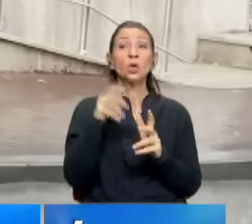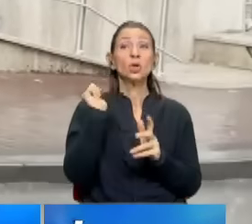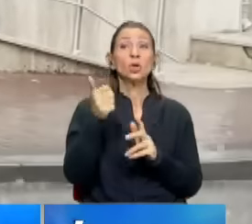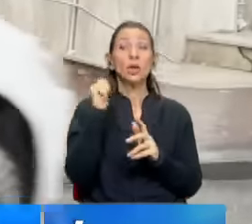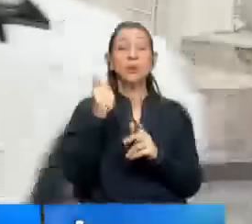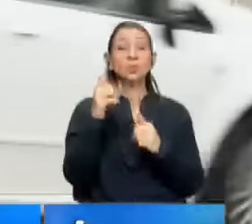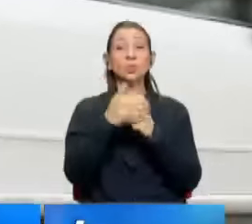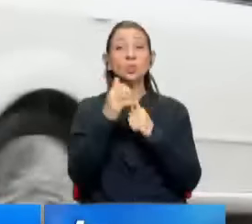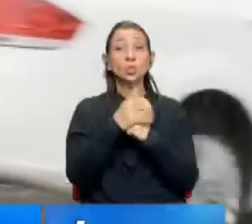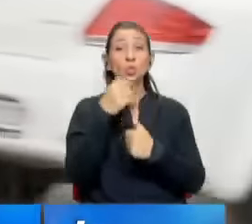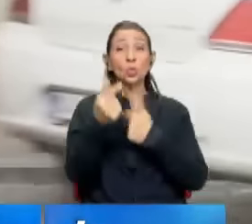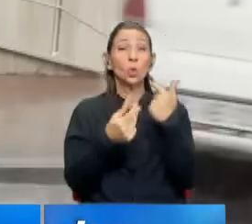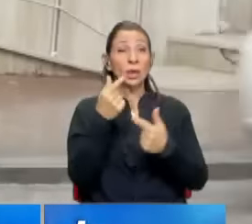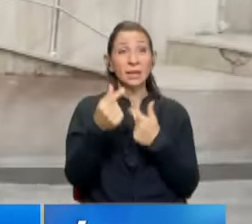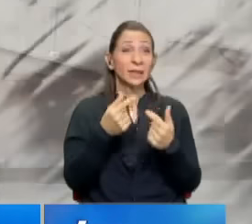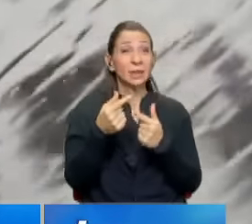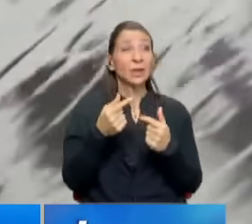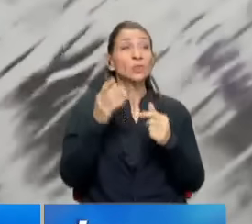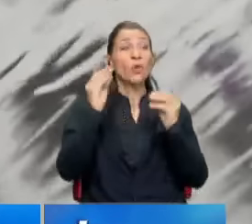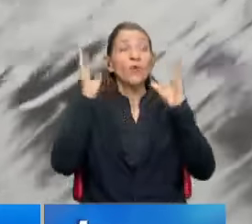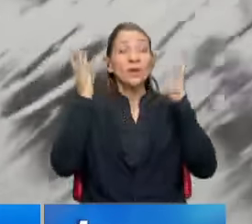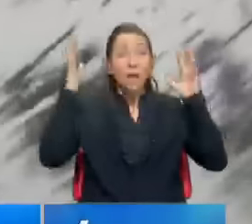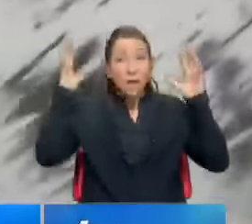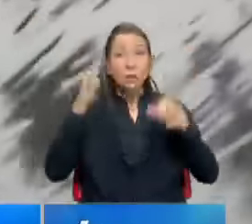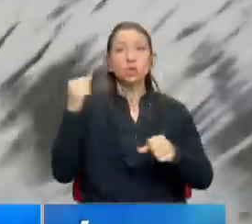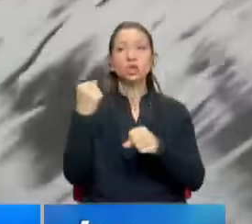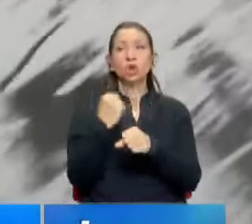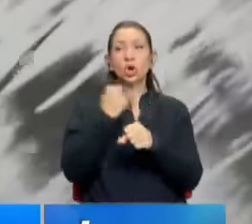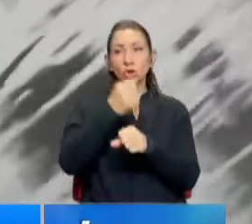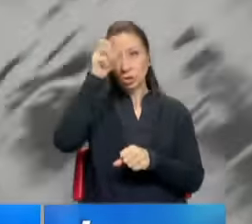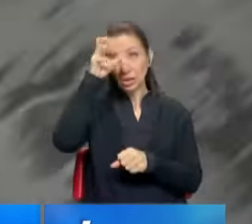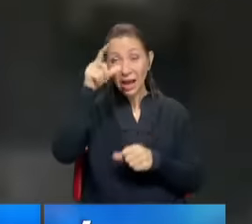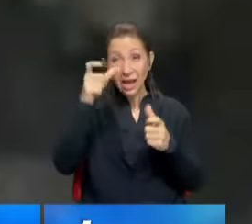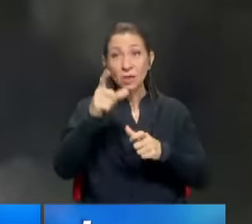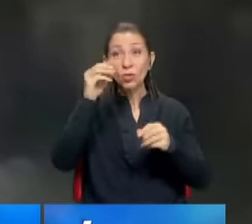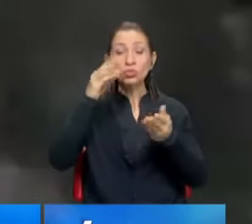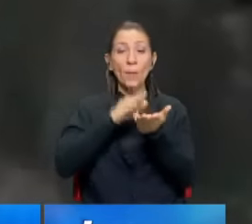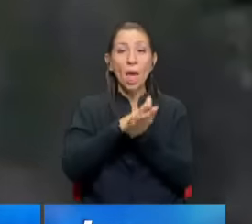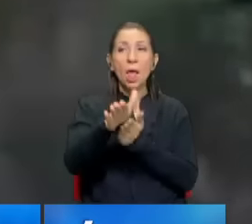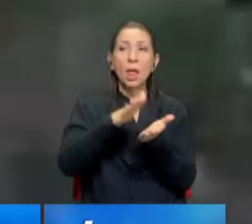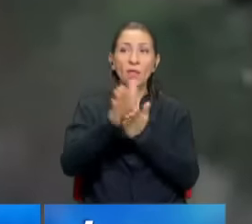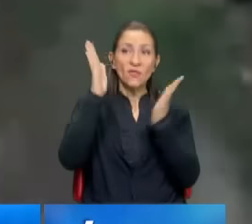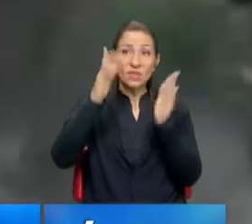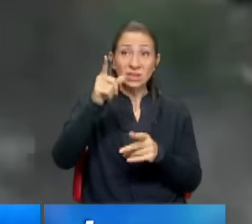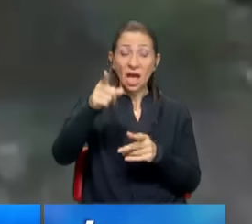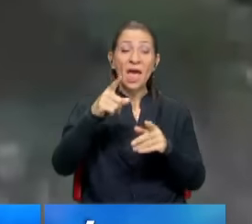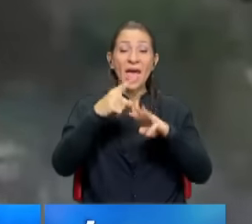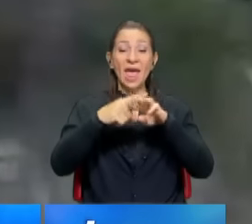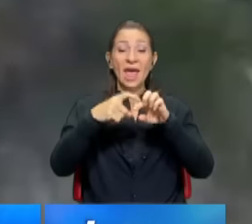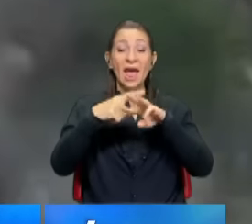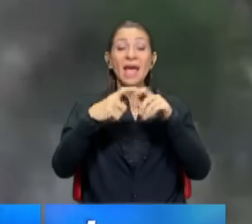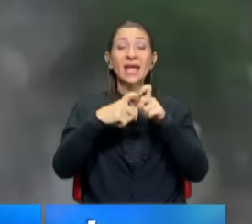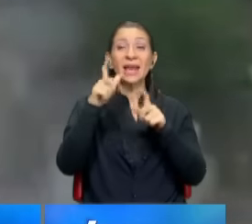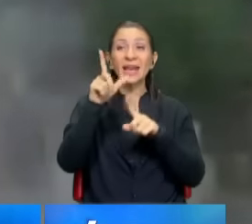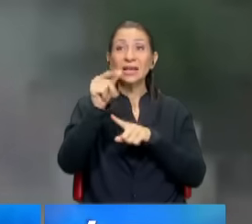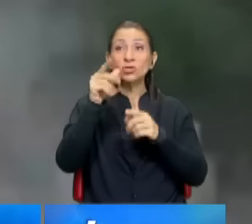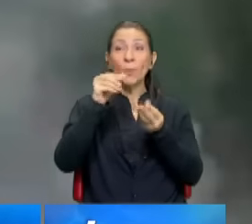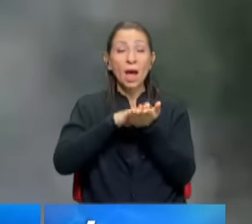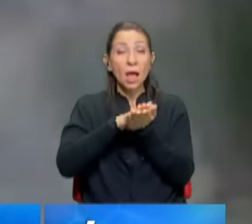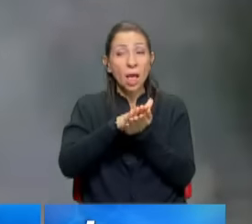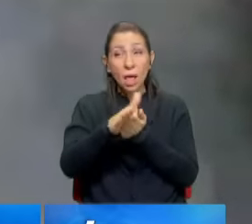Günlerdir turuncu kodlu uyarıların yapıldığı yoğun yağış alan Zonguldak'ta birçok noktada heyelan meydana geldi. Ereğli Sanayi Bölgesi'nde heyelan